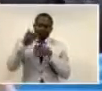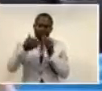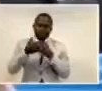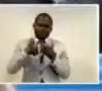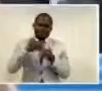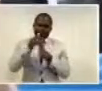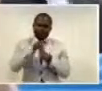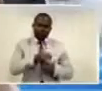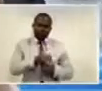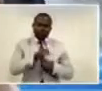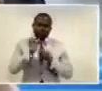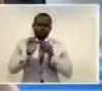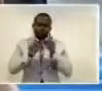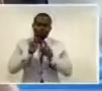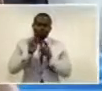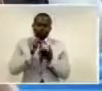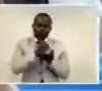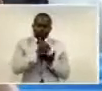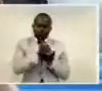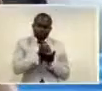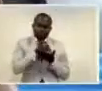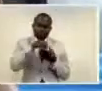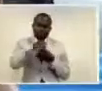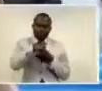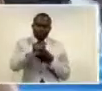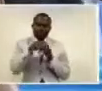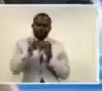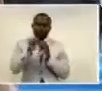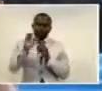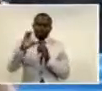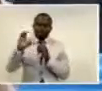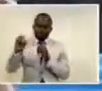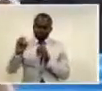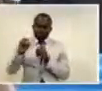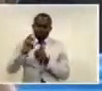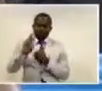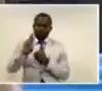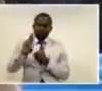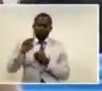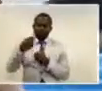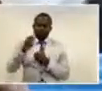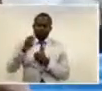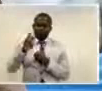na kaga abaturage bizigama mu murenge hariya muri sako ya Rugerero